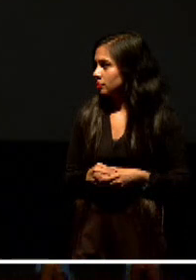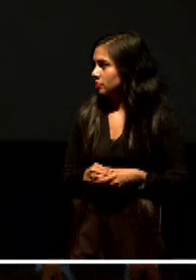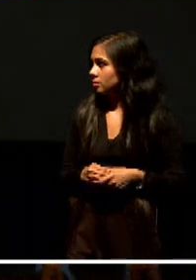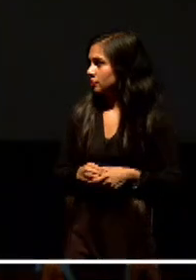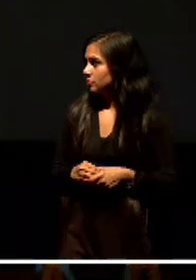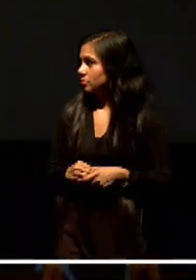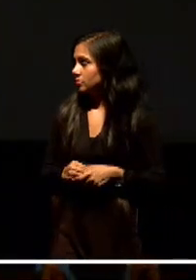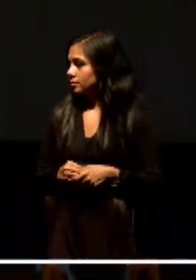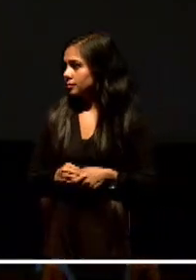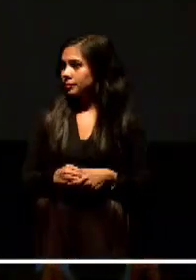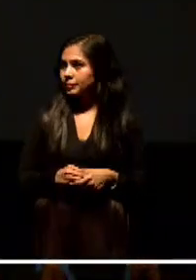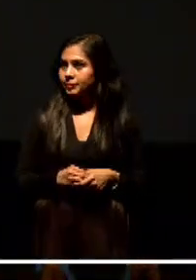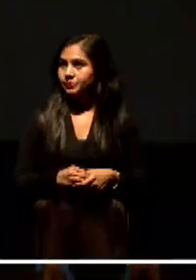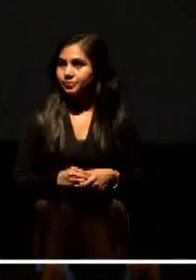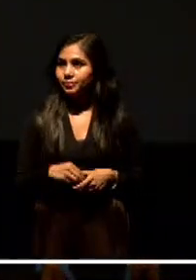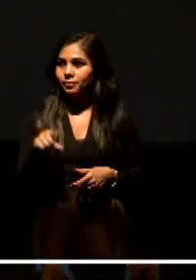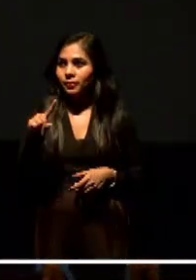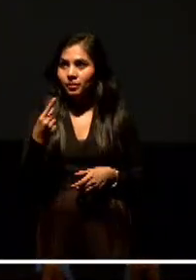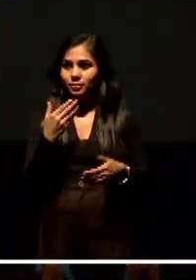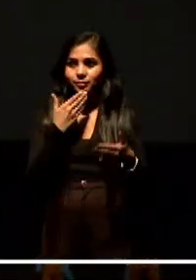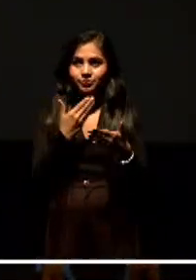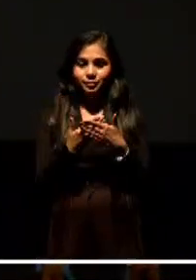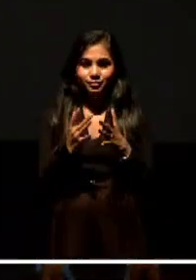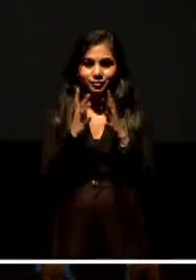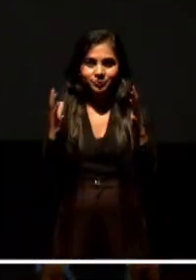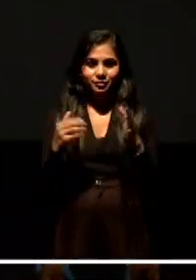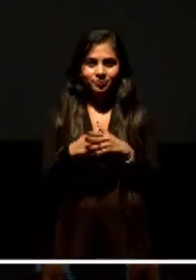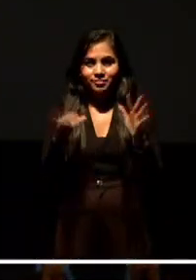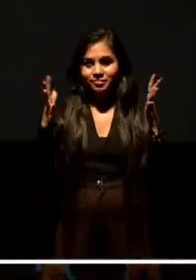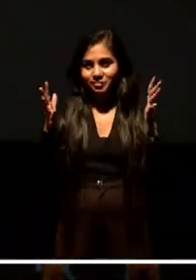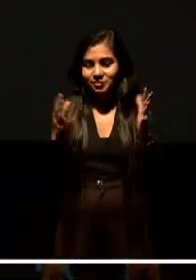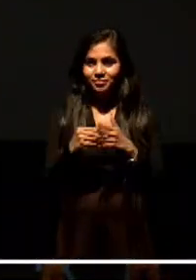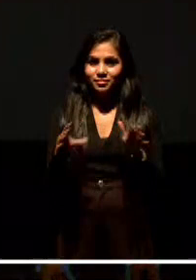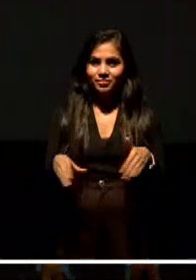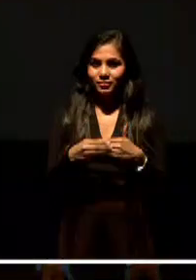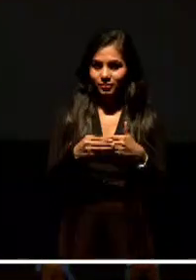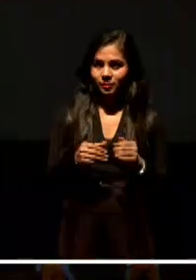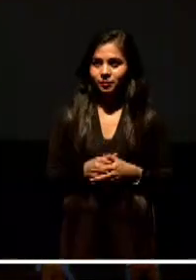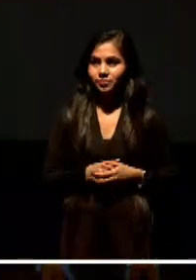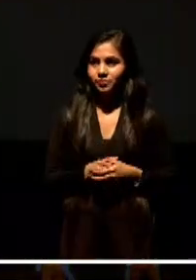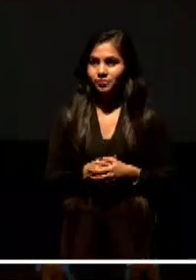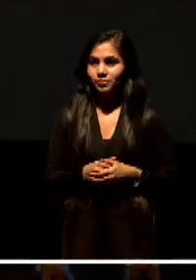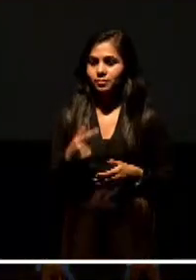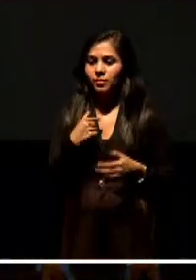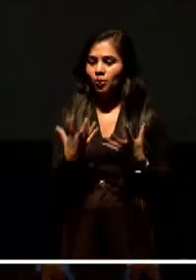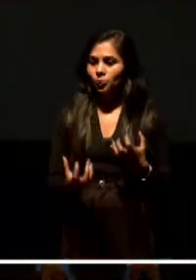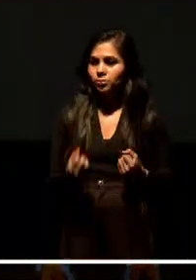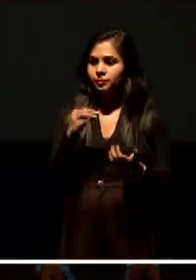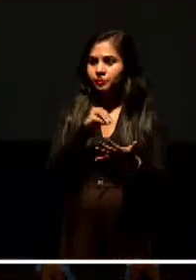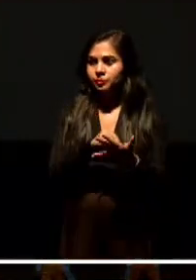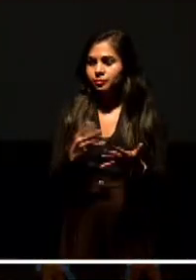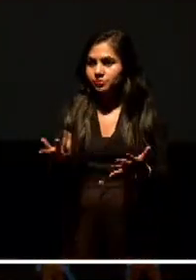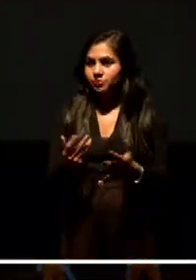Yeah, first of all, thank you very much. Appreciate your introduction. और मैं ये कहना चाहूँगा कि